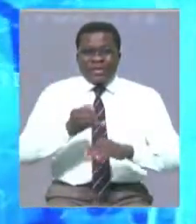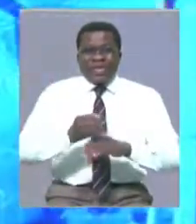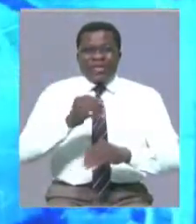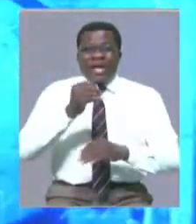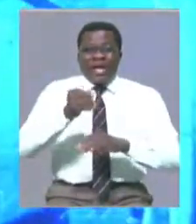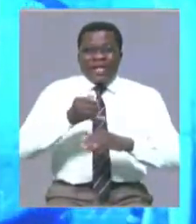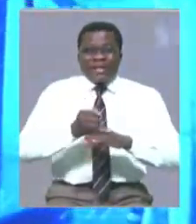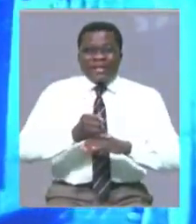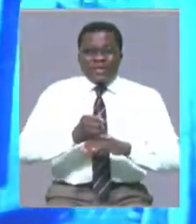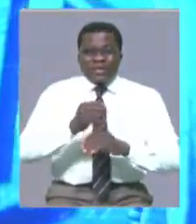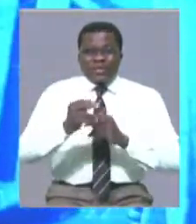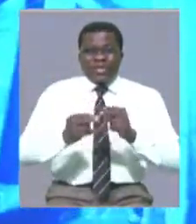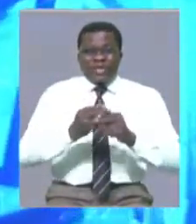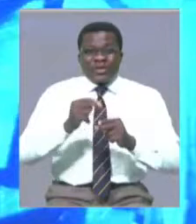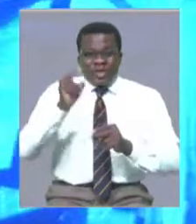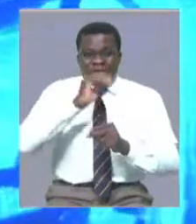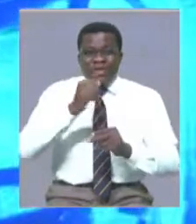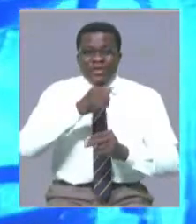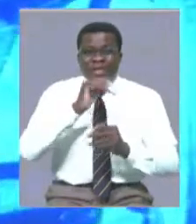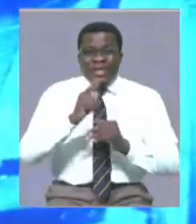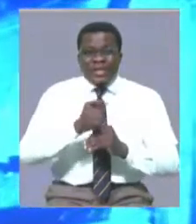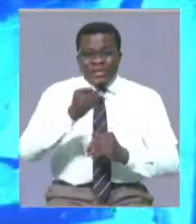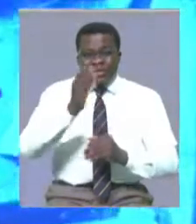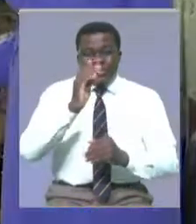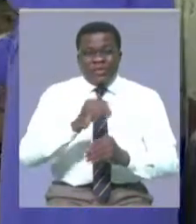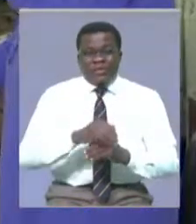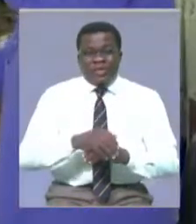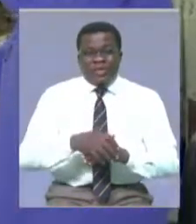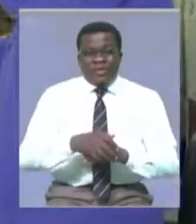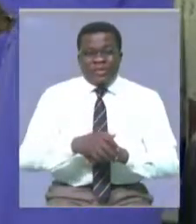national des recherches agricoles. Suivez le reportage.